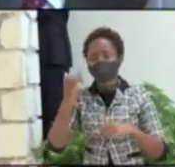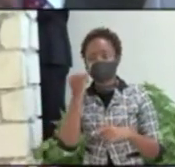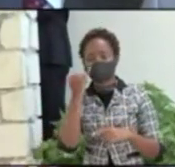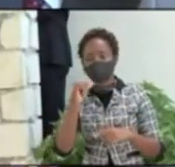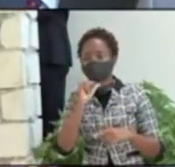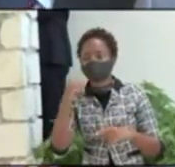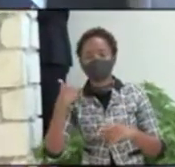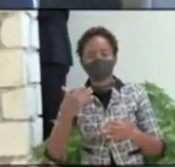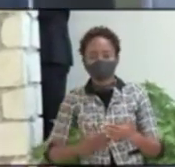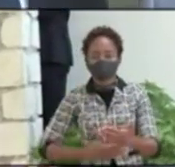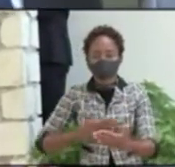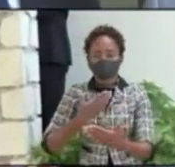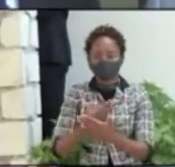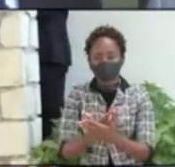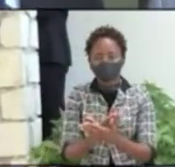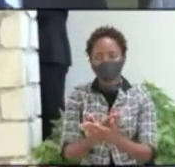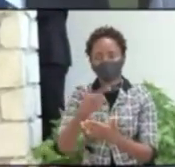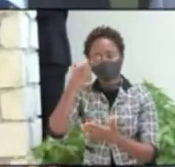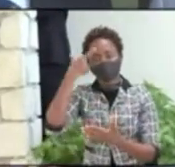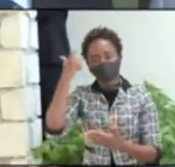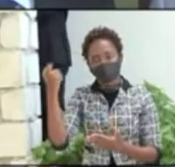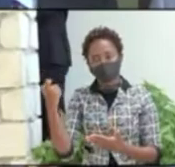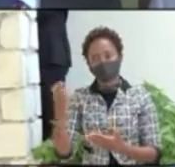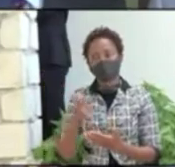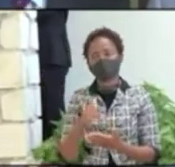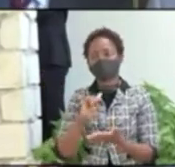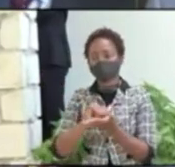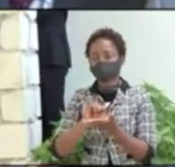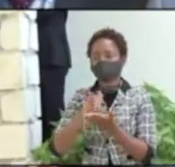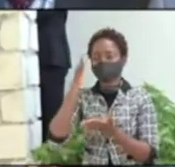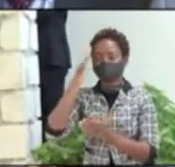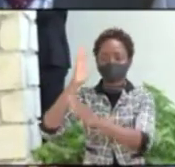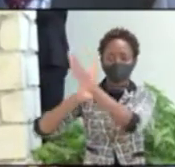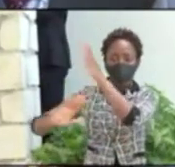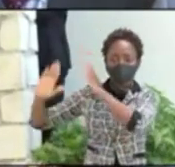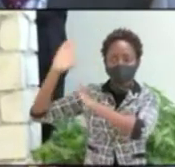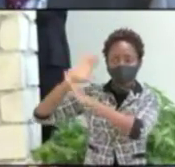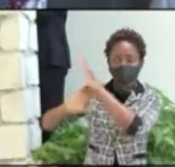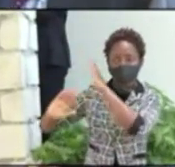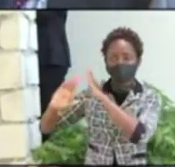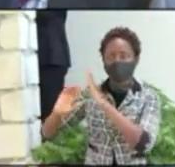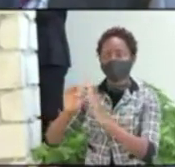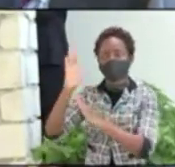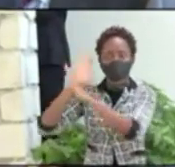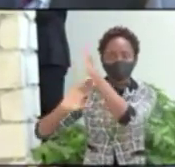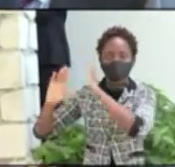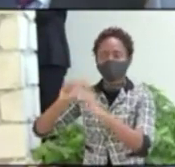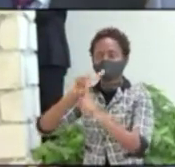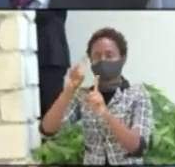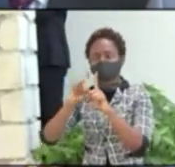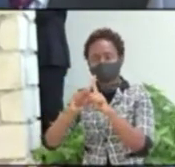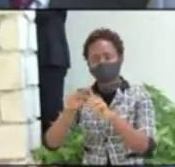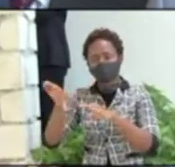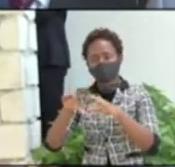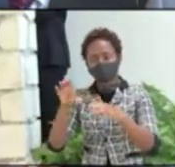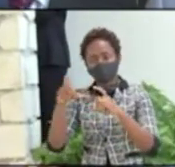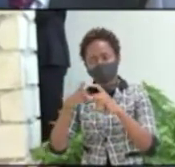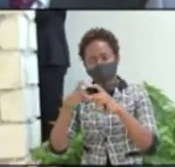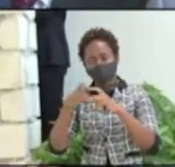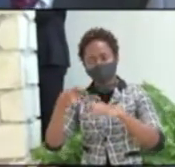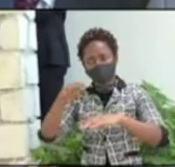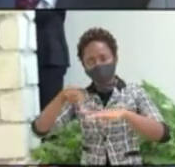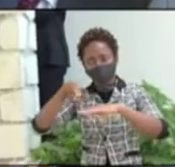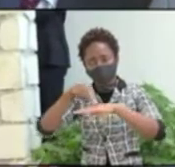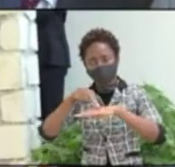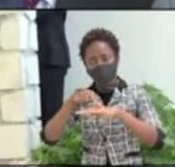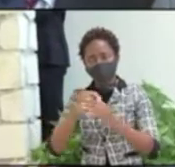acte de naissance parce que nous qu'on commence à tenir longtemps là yo te qu'on fait carte d'identification